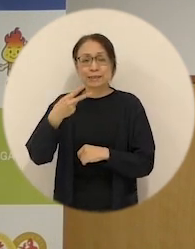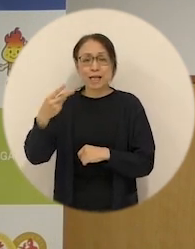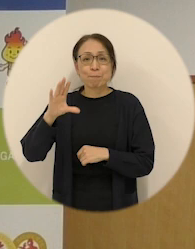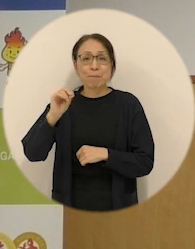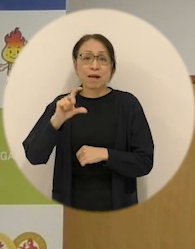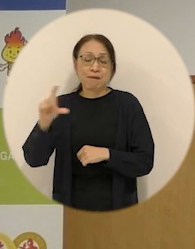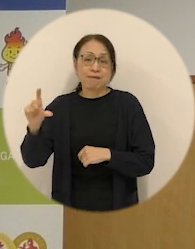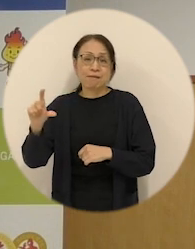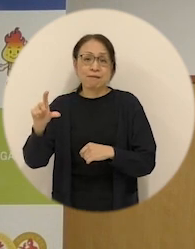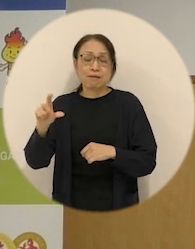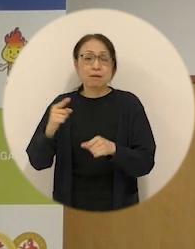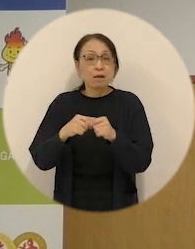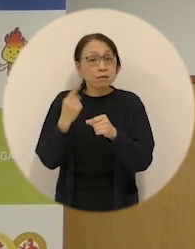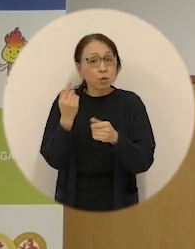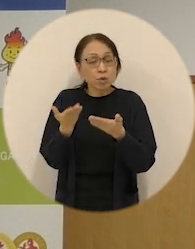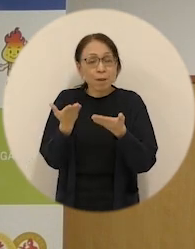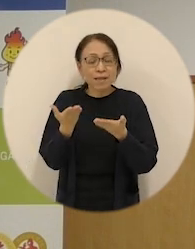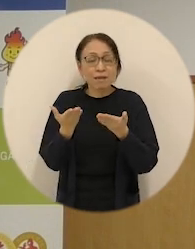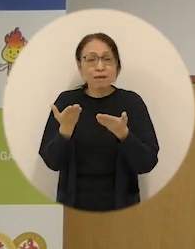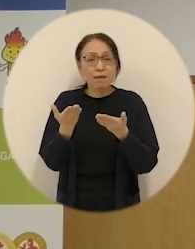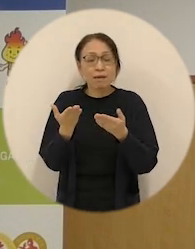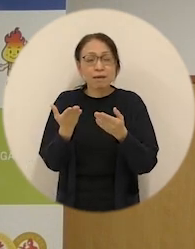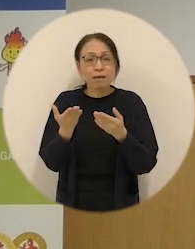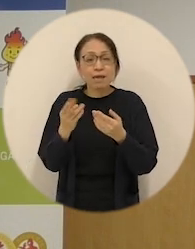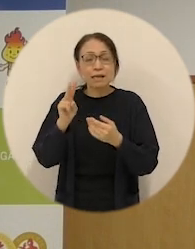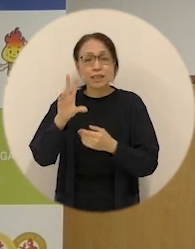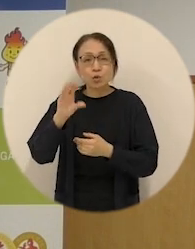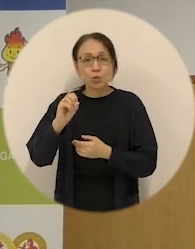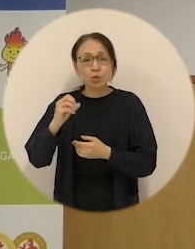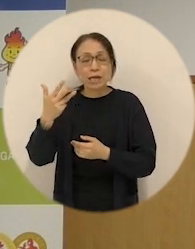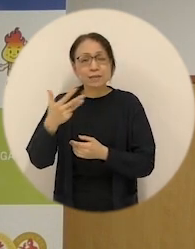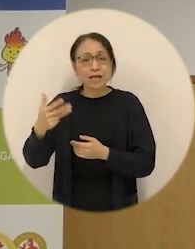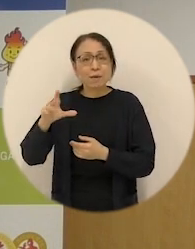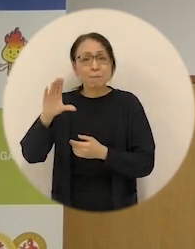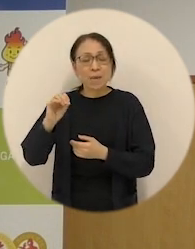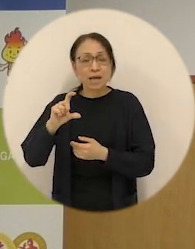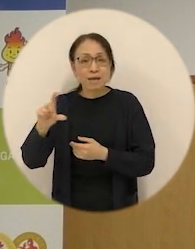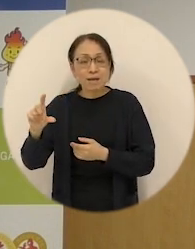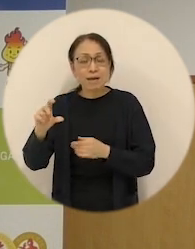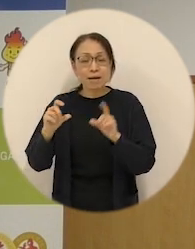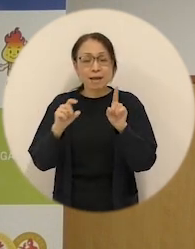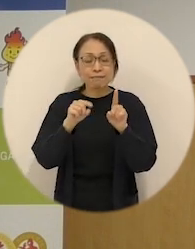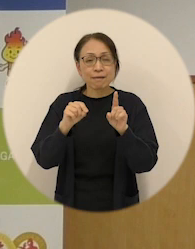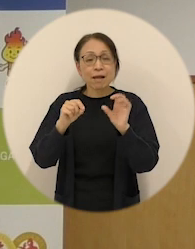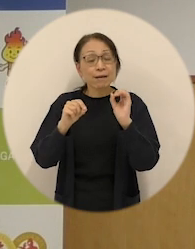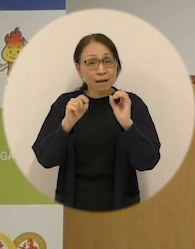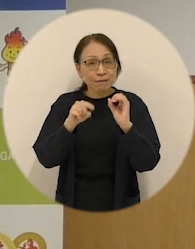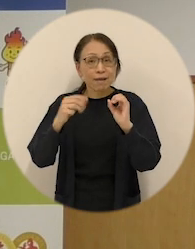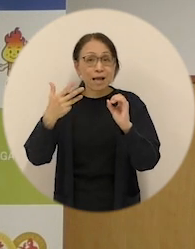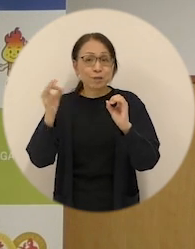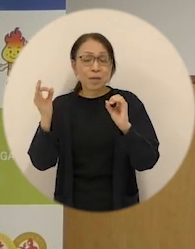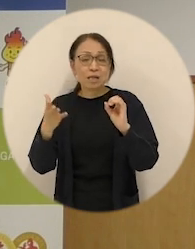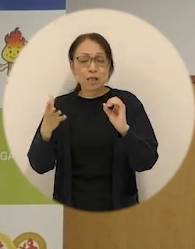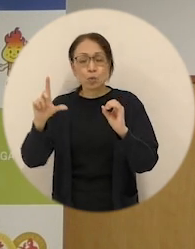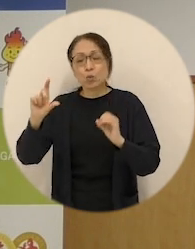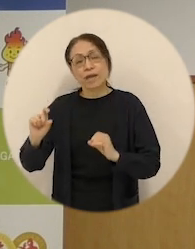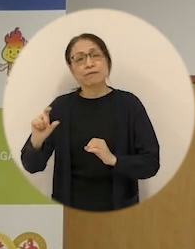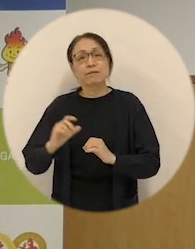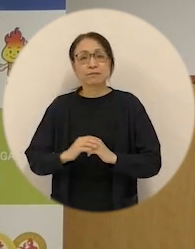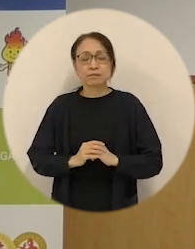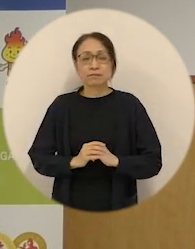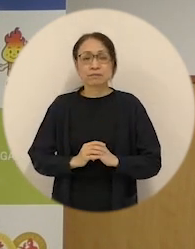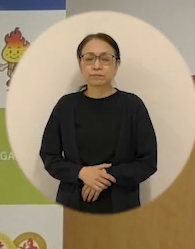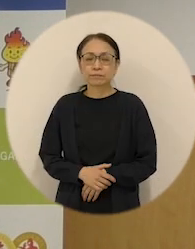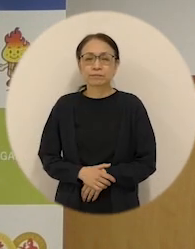り、前年度に比べ2億8000万円 0.8% の減となっております。